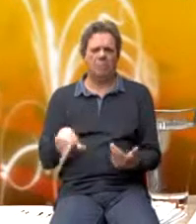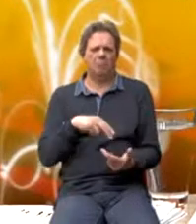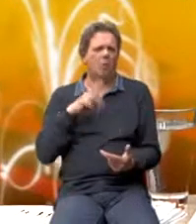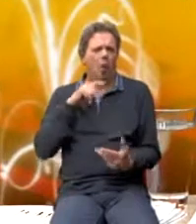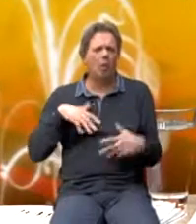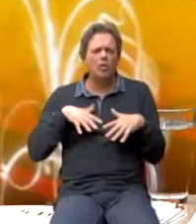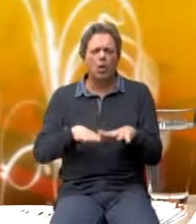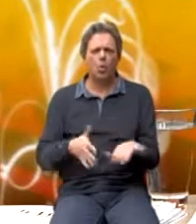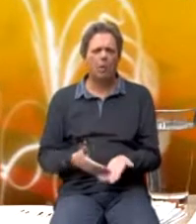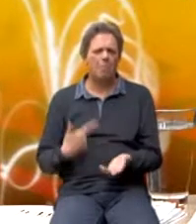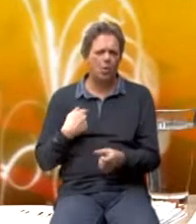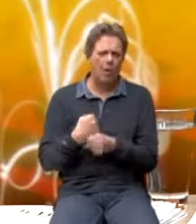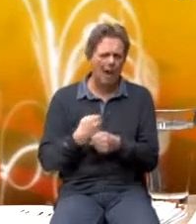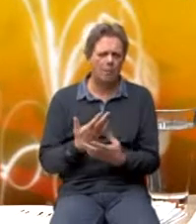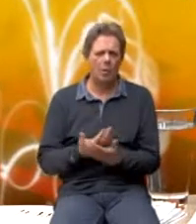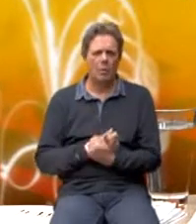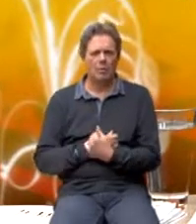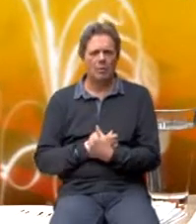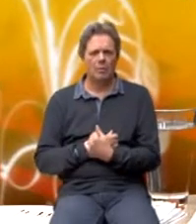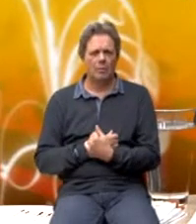konstrukciju, rad koji radimo i tako dalje.